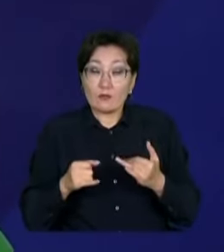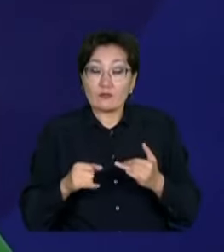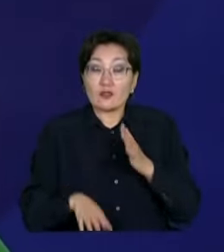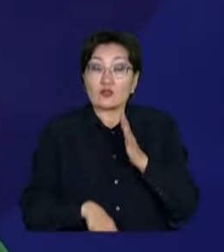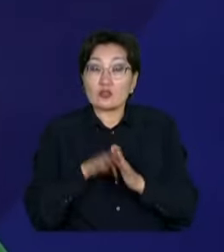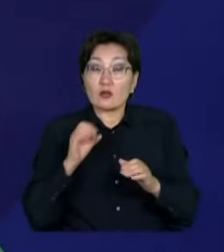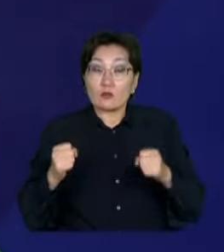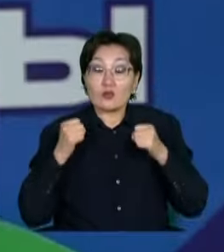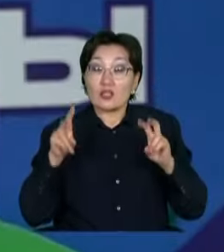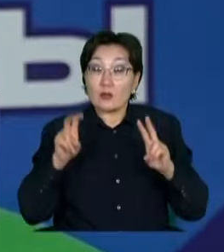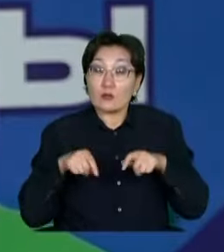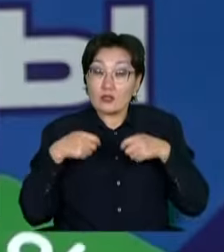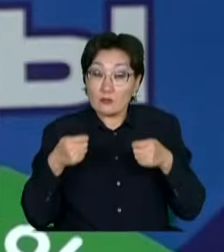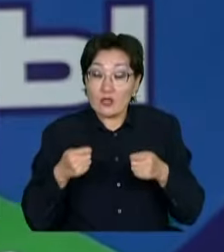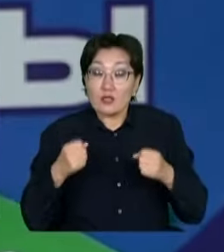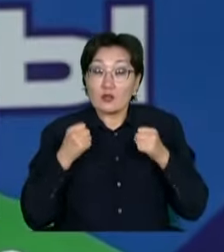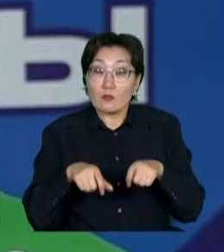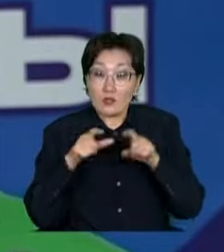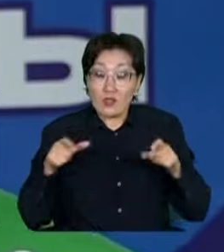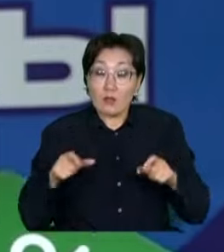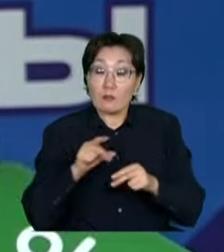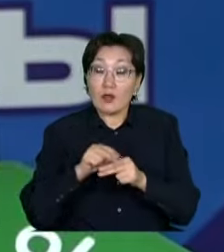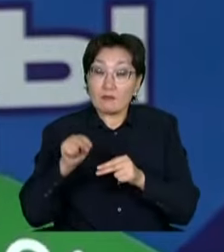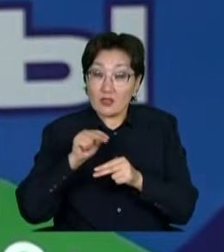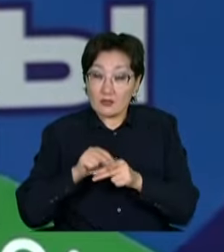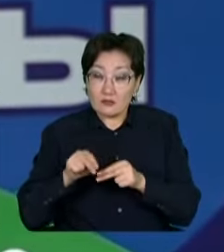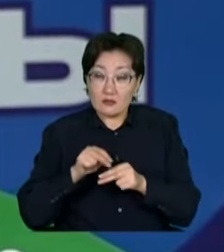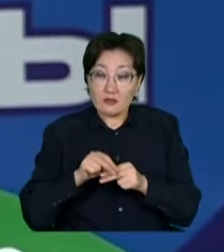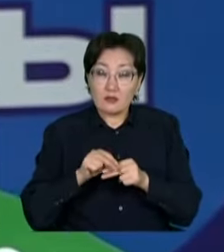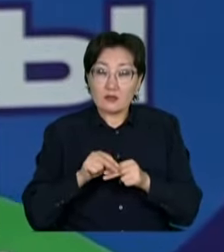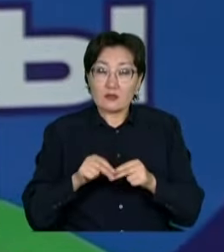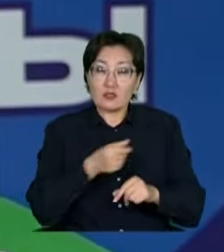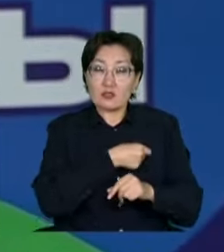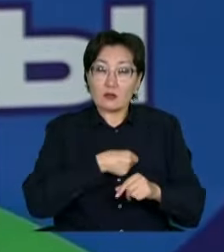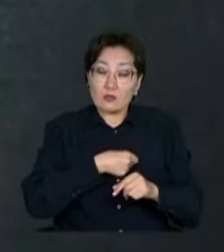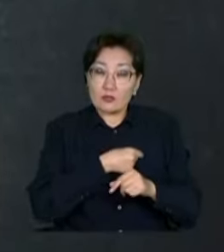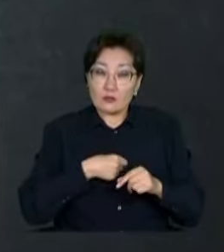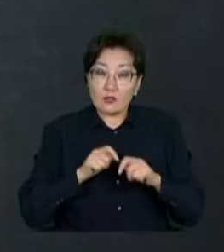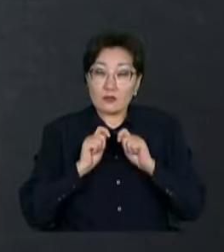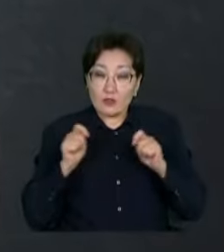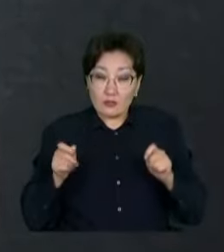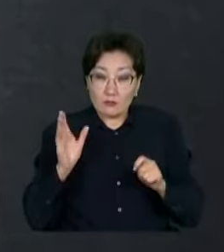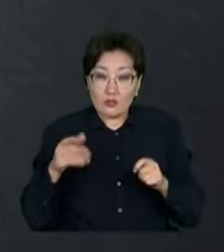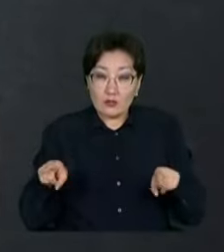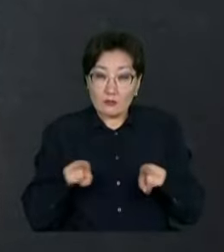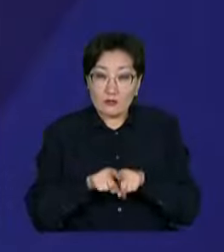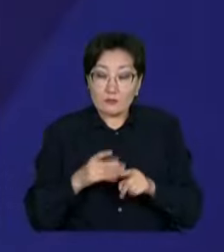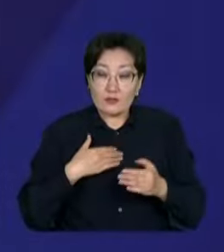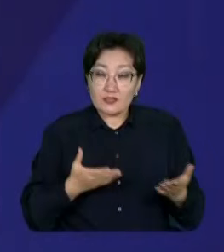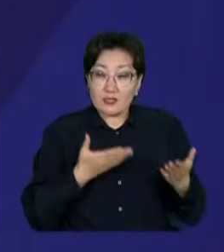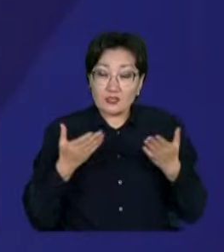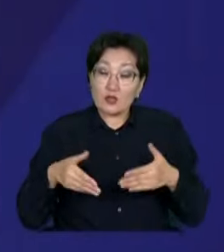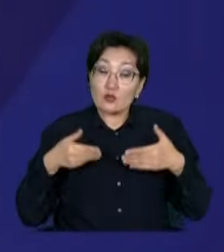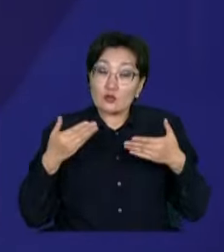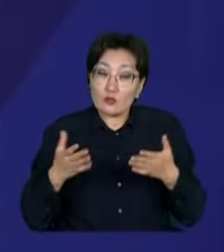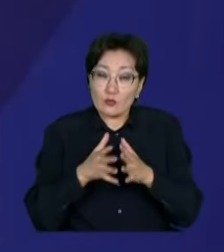деп марапатталады және спортшыларымызды баптаған жаңағы жаттықтырушы тәлімгерлер марапатталады. Осылай бізді шақырып құттықтап